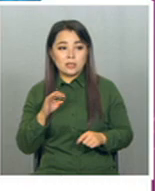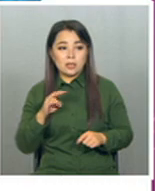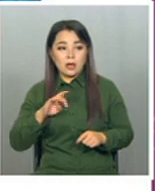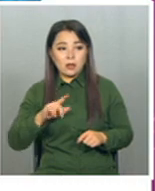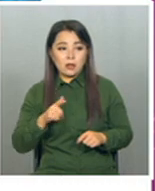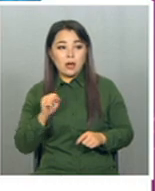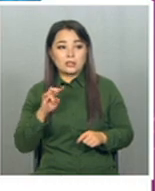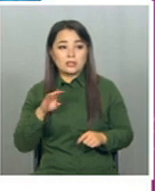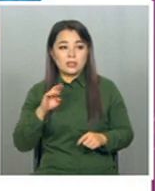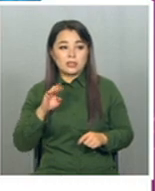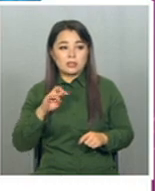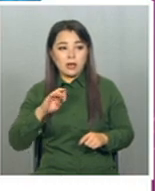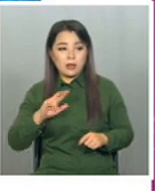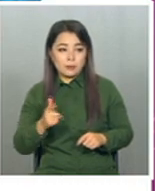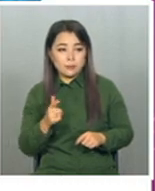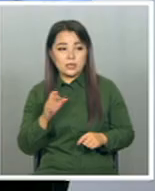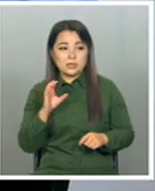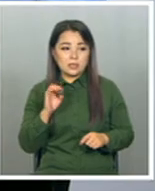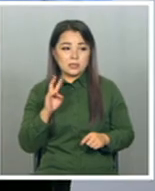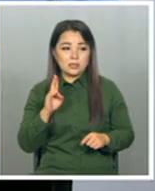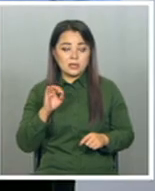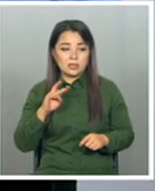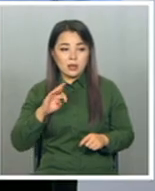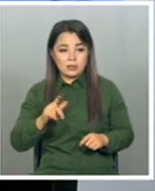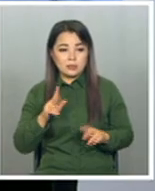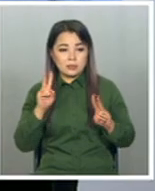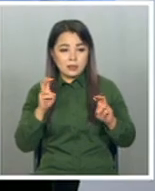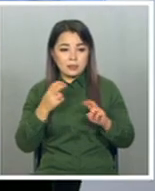Геосинклиналь, антиклиналь және синклиналь.